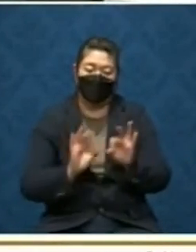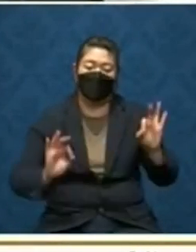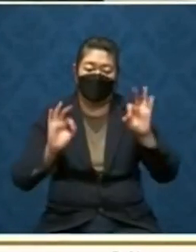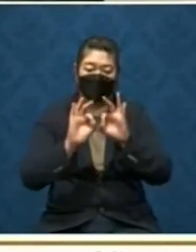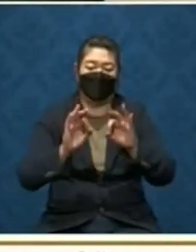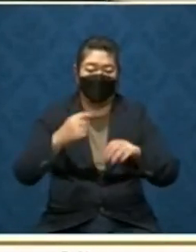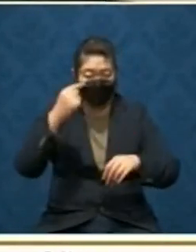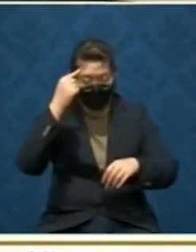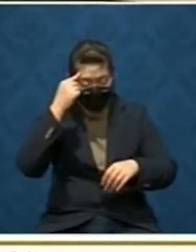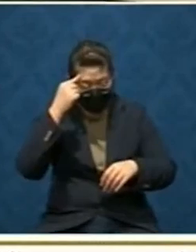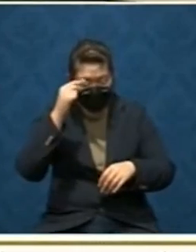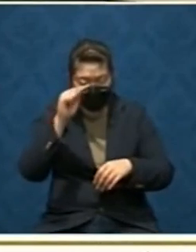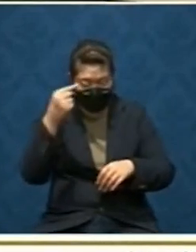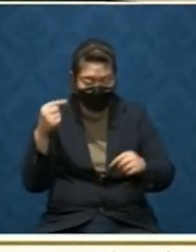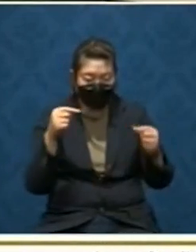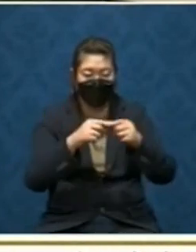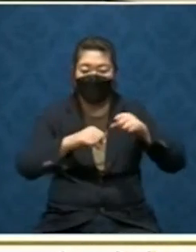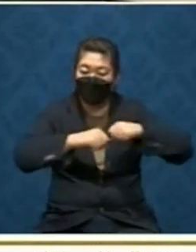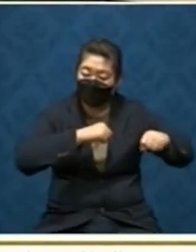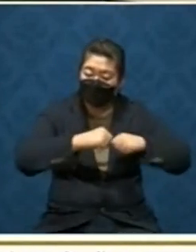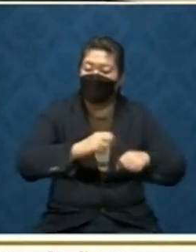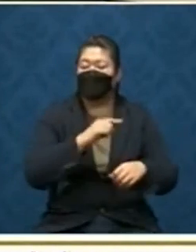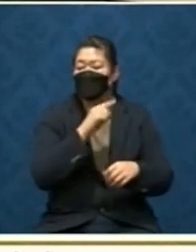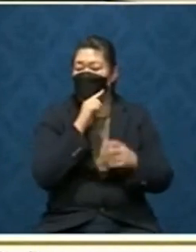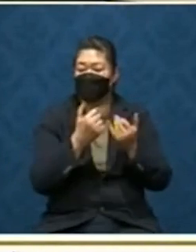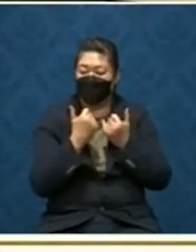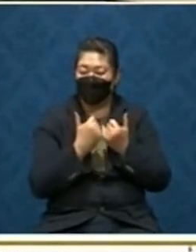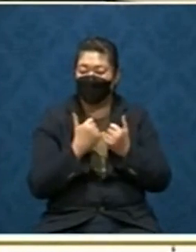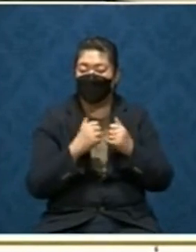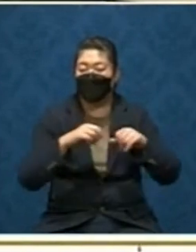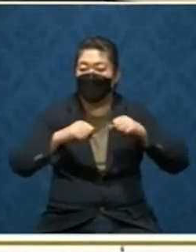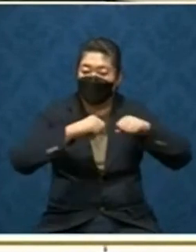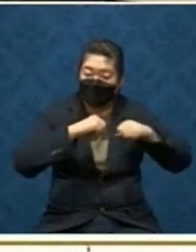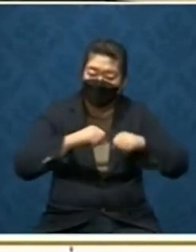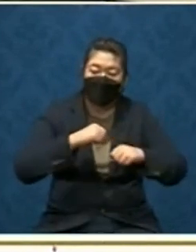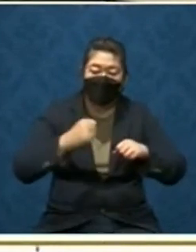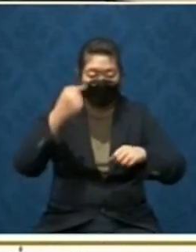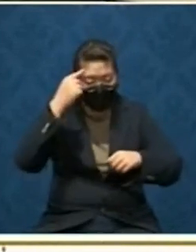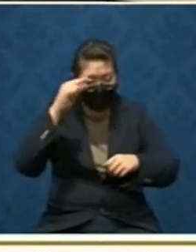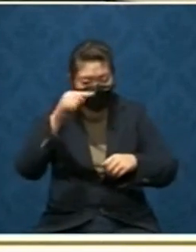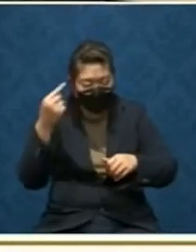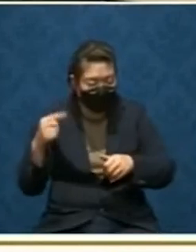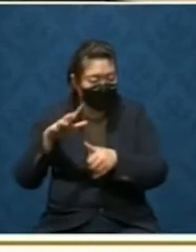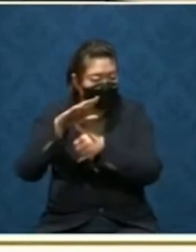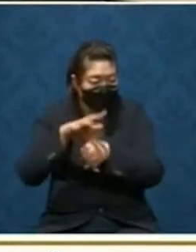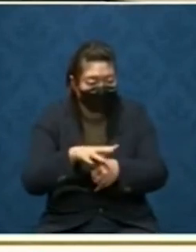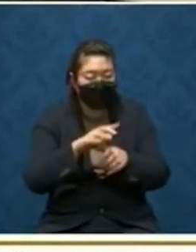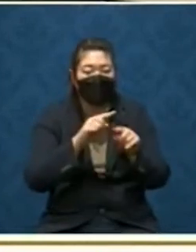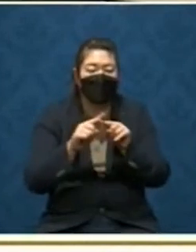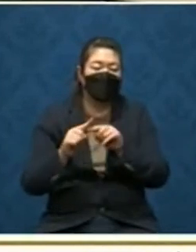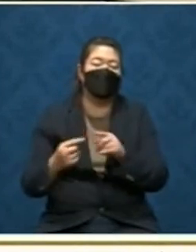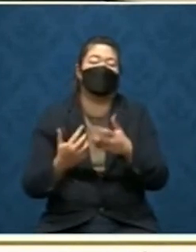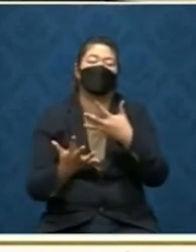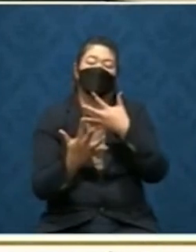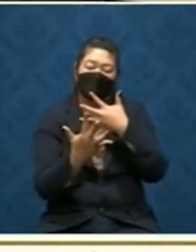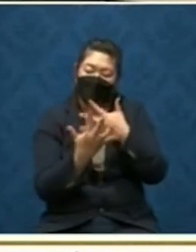ลื่อนค่ะในเมื่อลูกหลานเยาวชนคนหนุ่มสาวอนาคตของประเทศถูกกดทับทางความคิดวันนี้พวกเขายังต้องนอนอยู่ในคุ